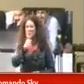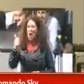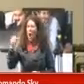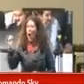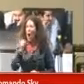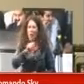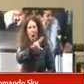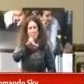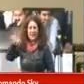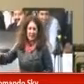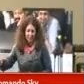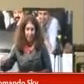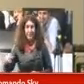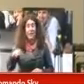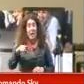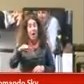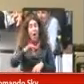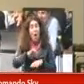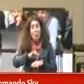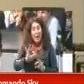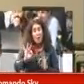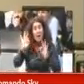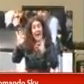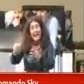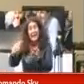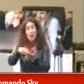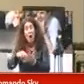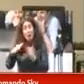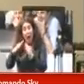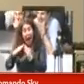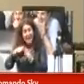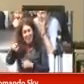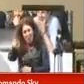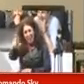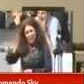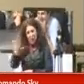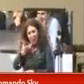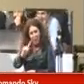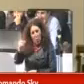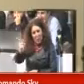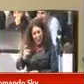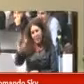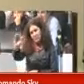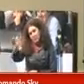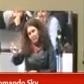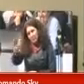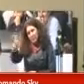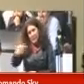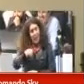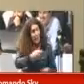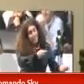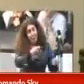Quando tornate a casa, a queste persone, fate una carezza e ditegli: questa è la carezza del movimento.